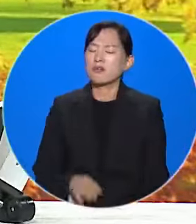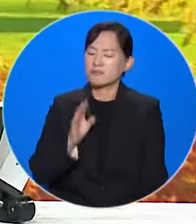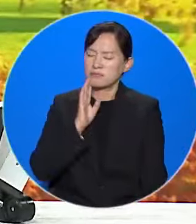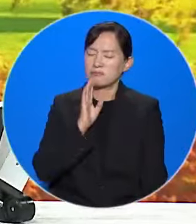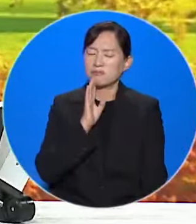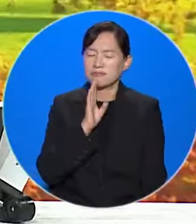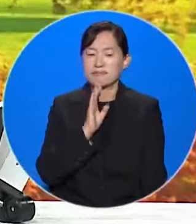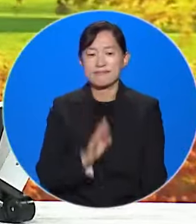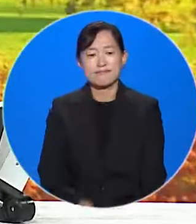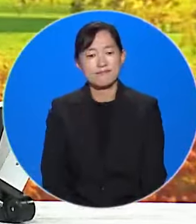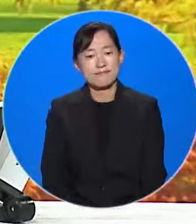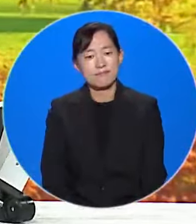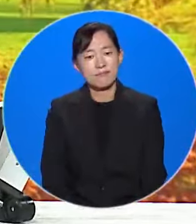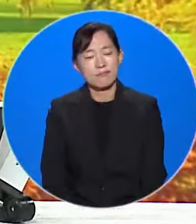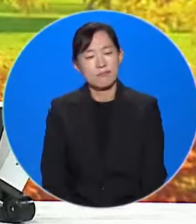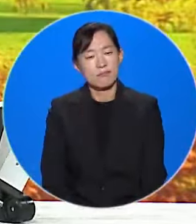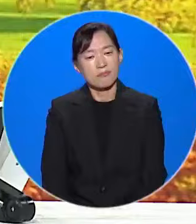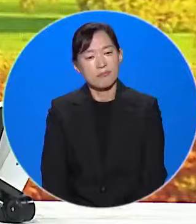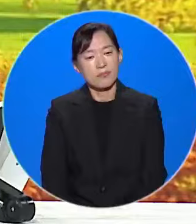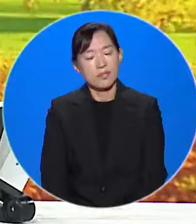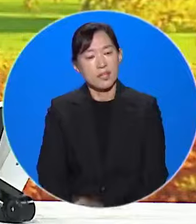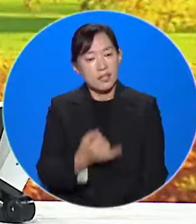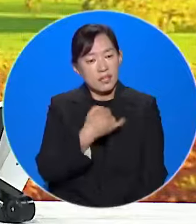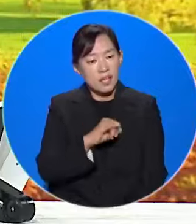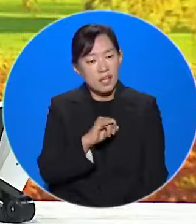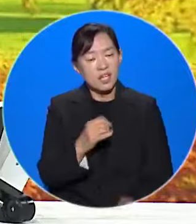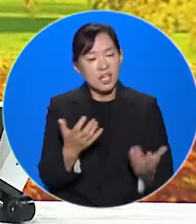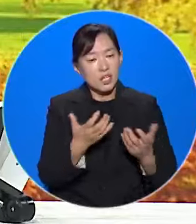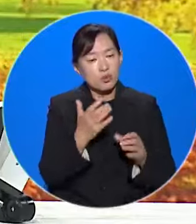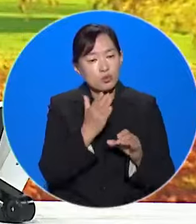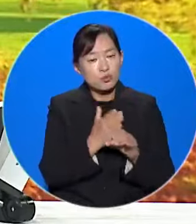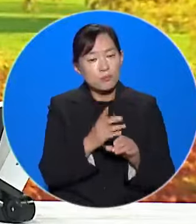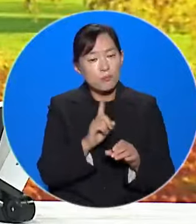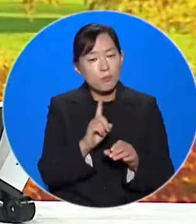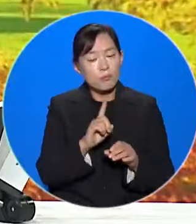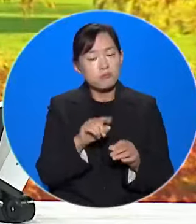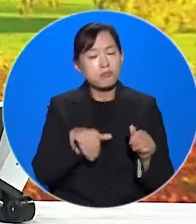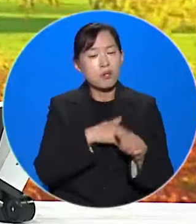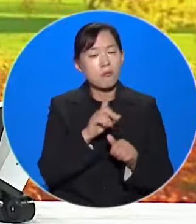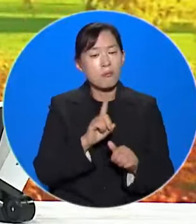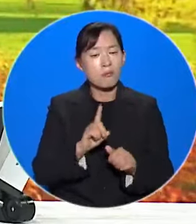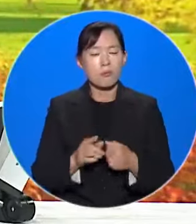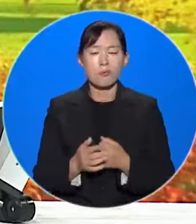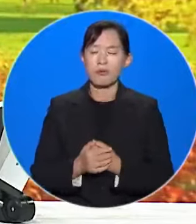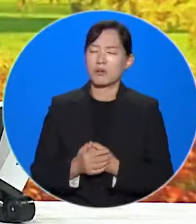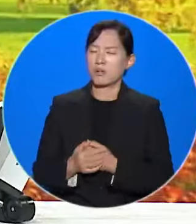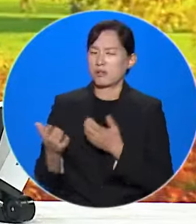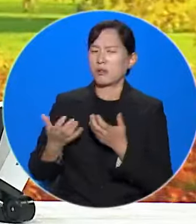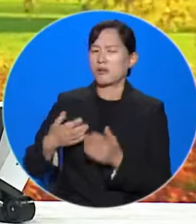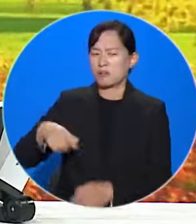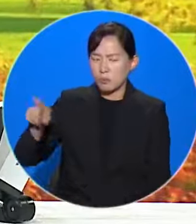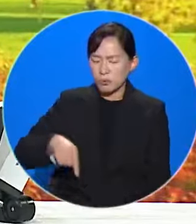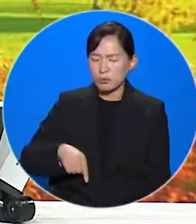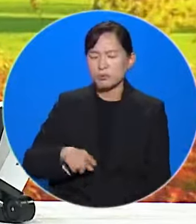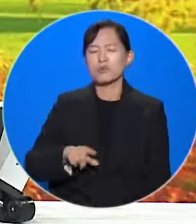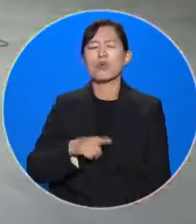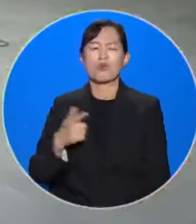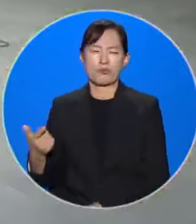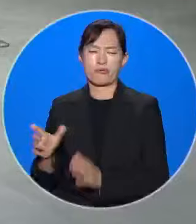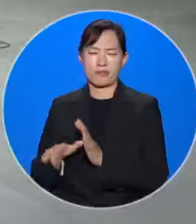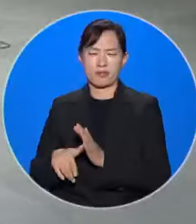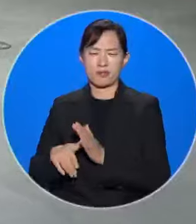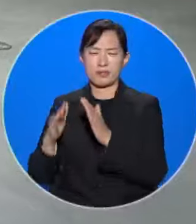네네. 근데 혹시 따님이 뭐 직장을 다니고 계신 상태였어요? 어떤 네네. 상황에 쓰러지셨어요? 네, 직장 갔다 와서 저녁에요. 아,